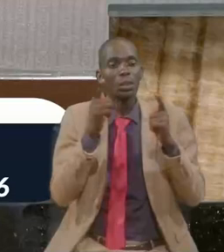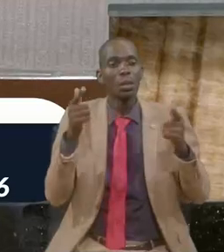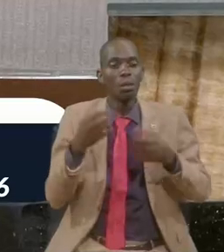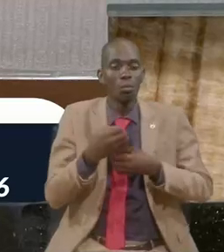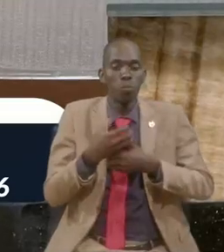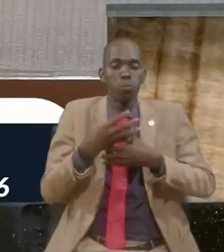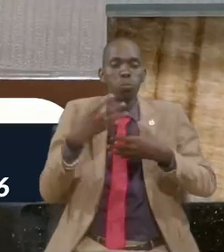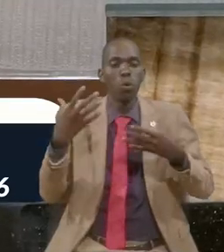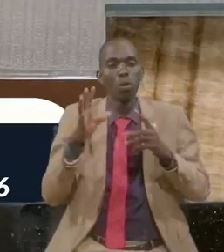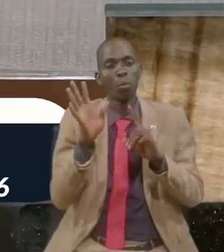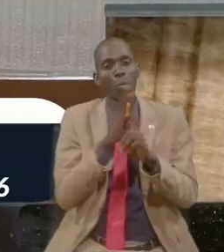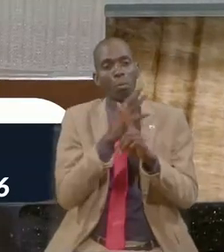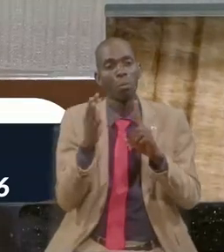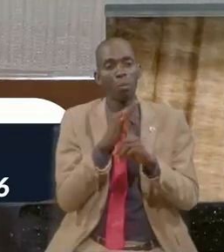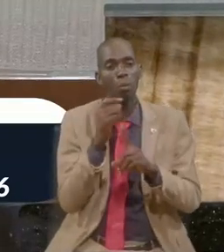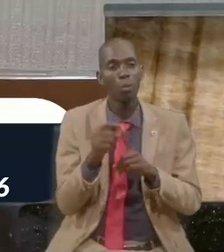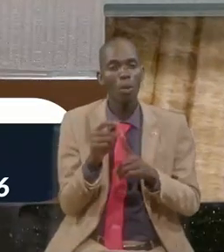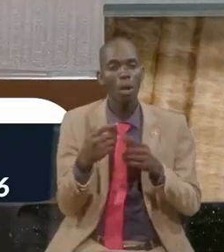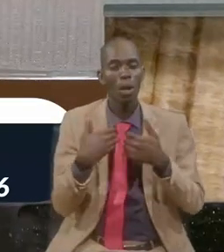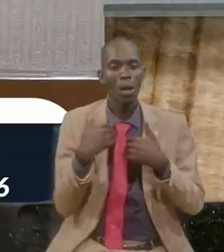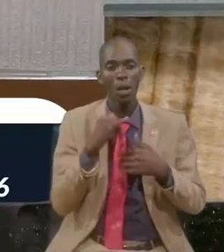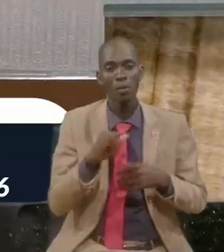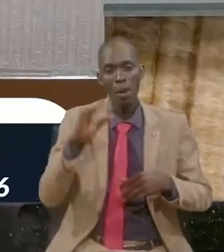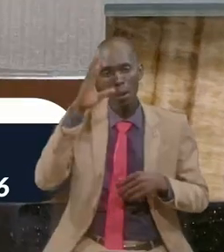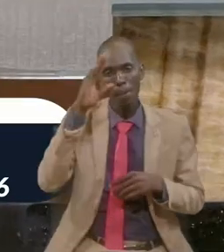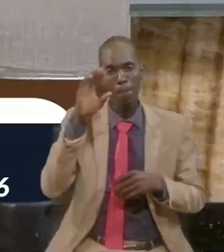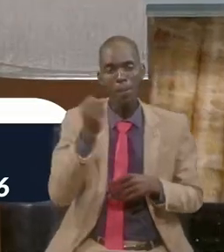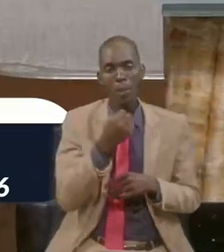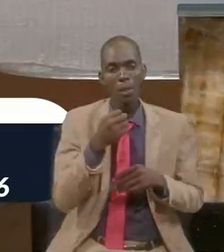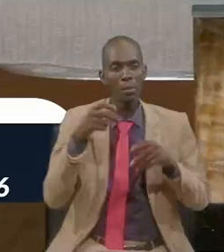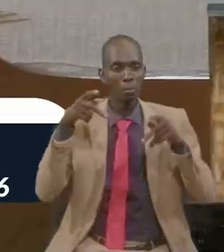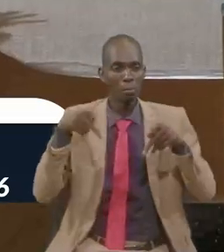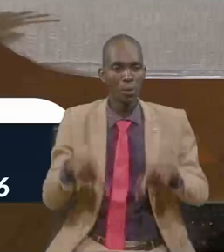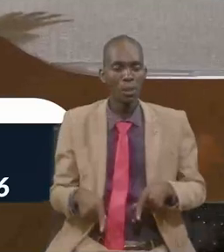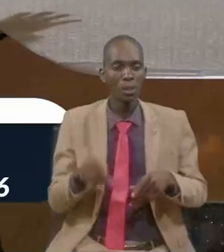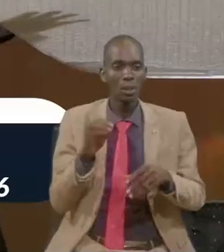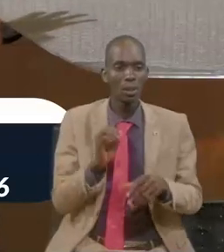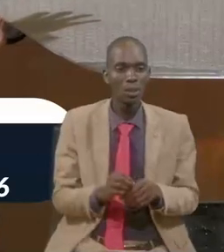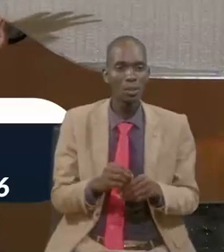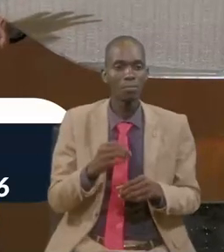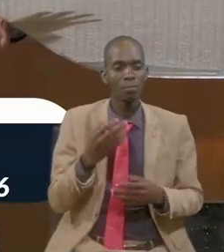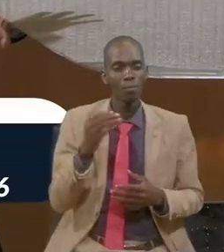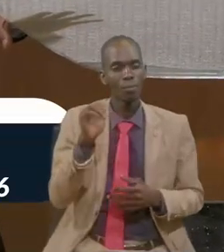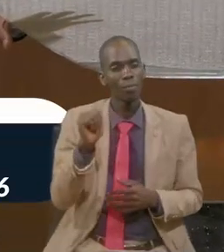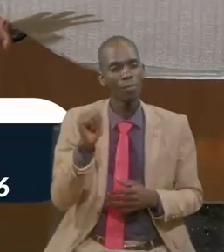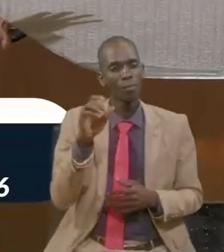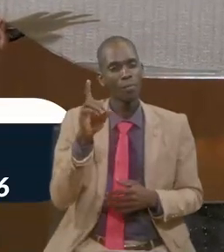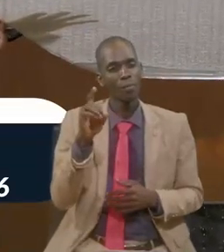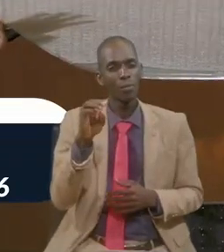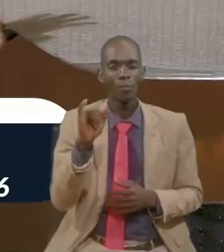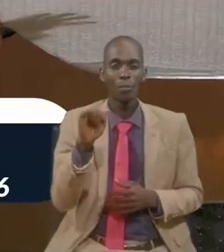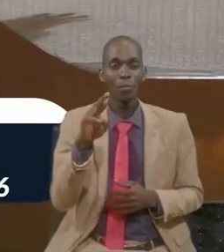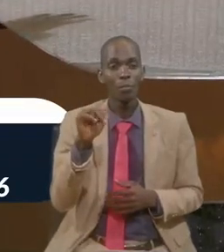convoitise, qui ont à la bouche des paroles hautaines, qui admirent les personnes par